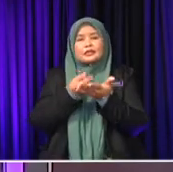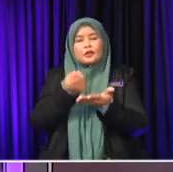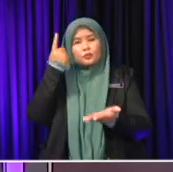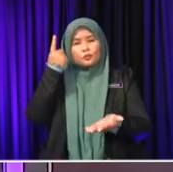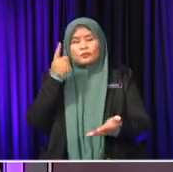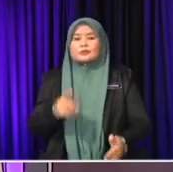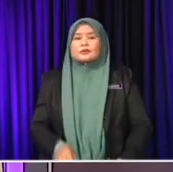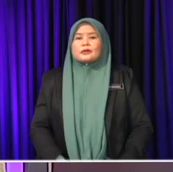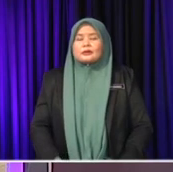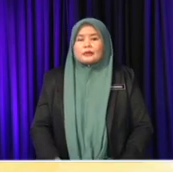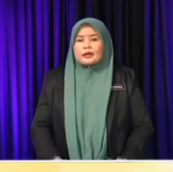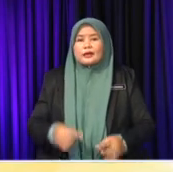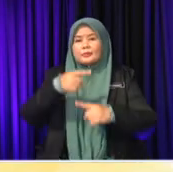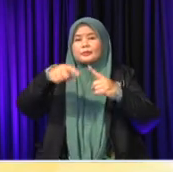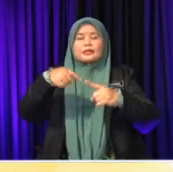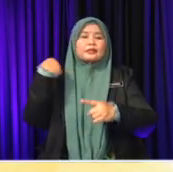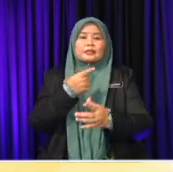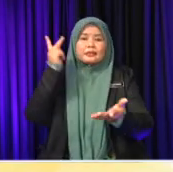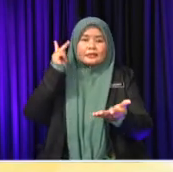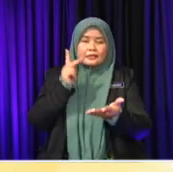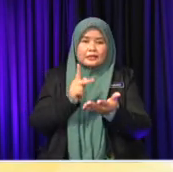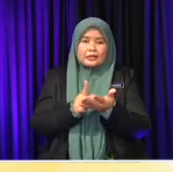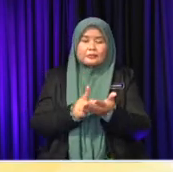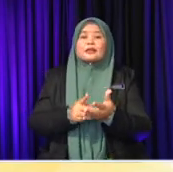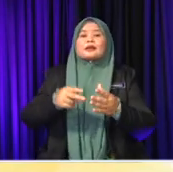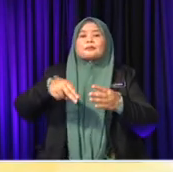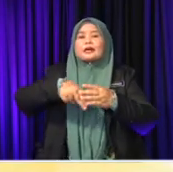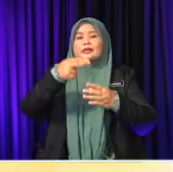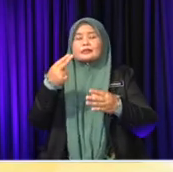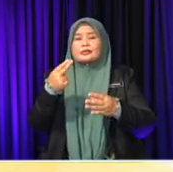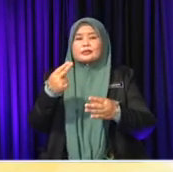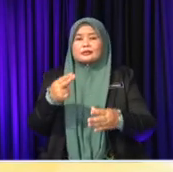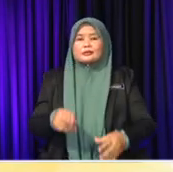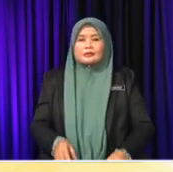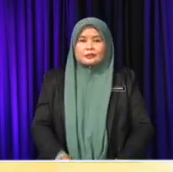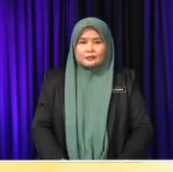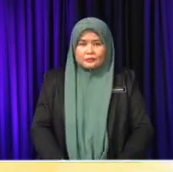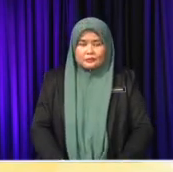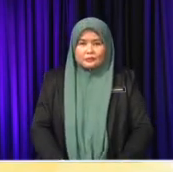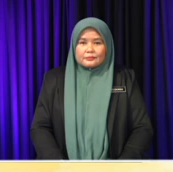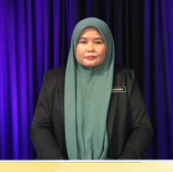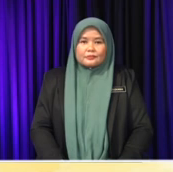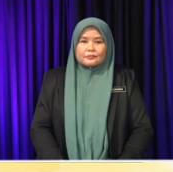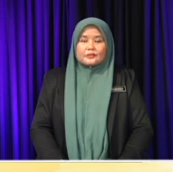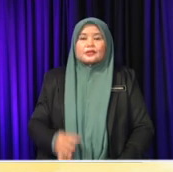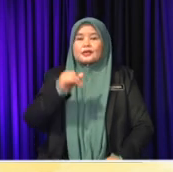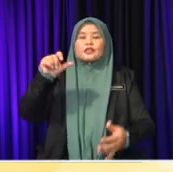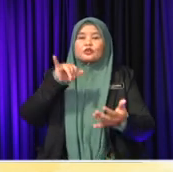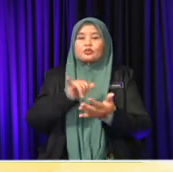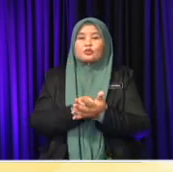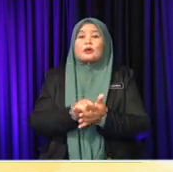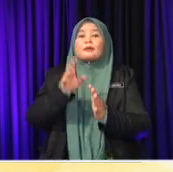apabila kita kenal dia akan menghasilkan attafahum yaitu